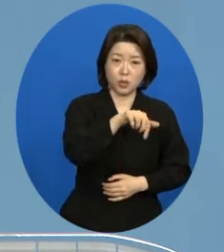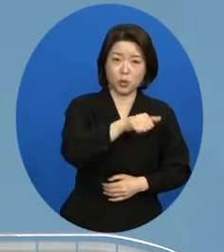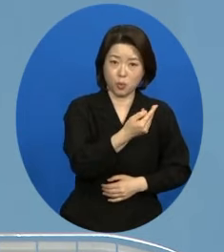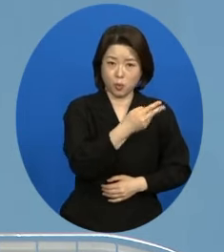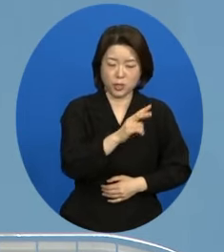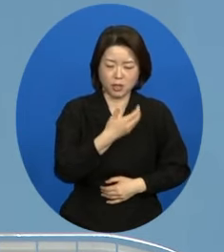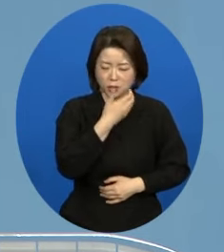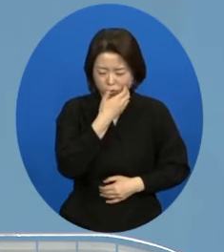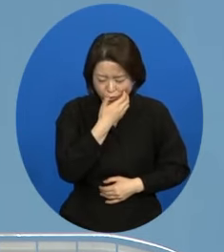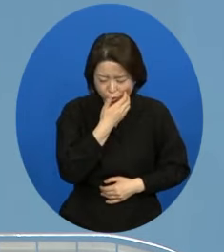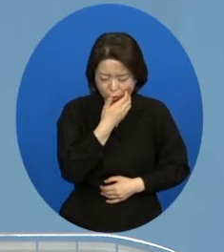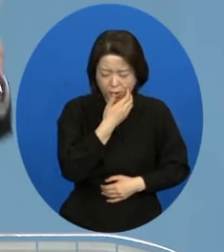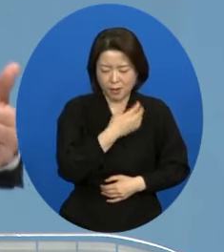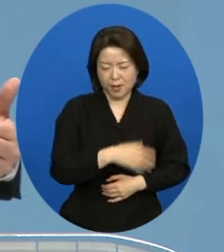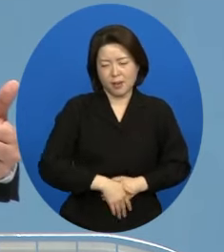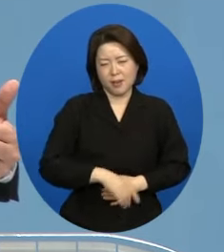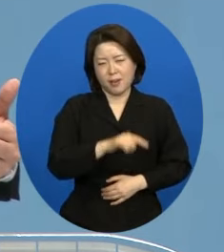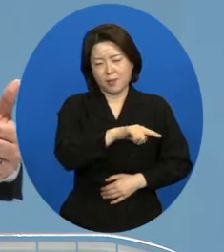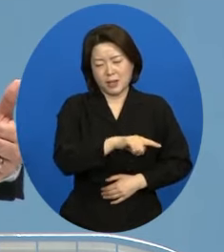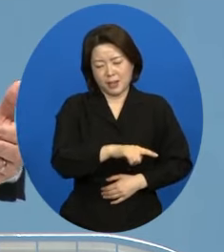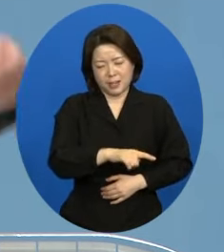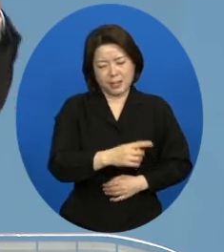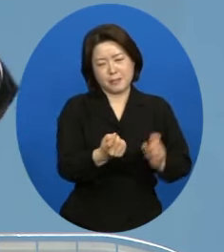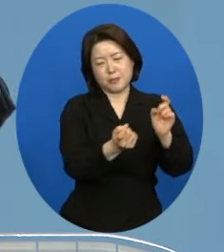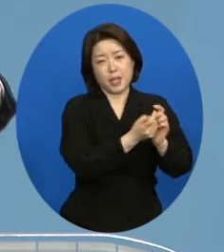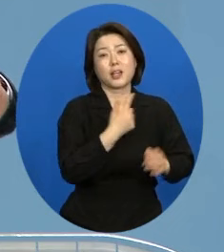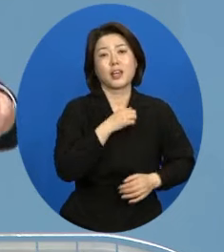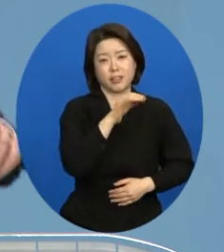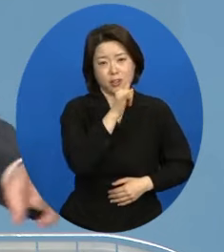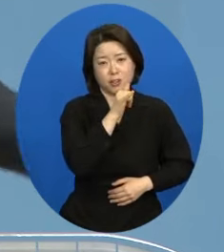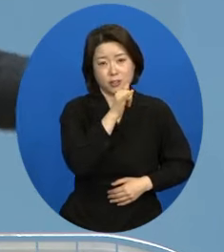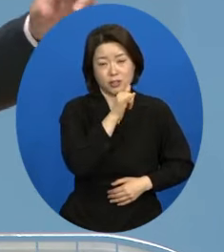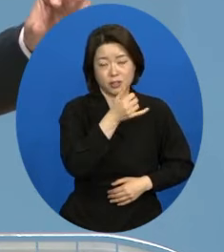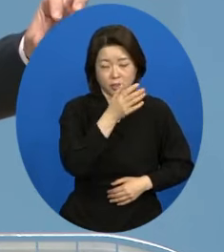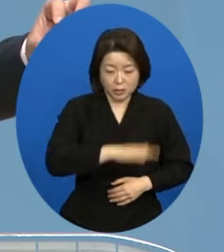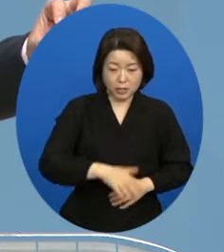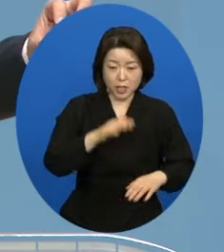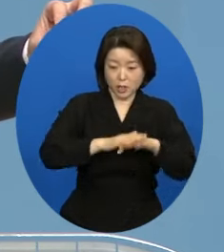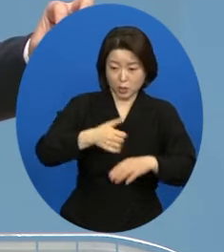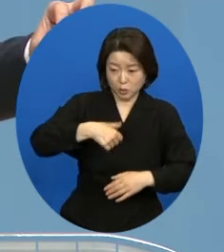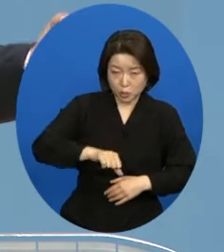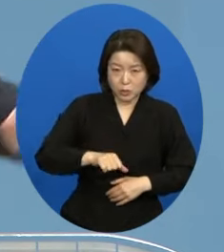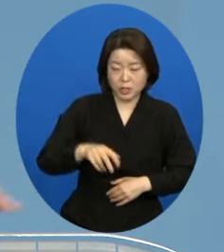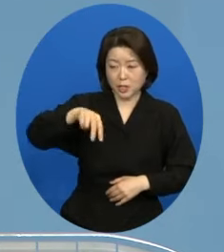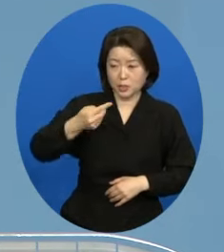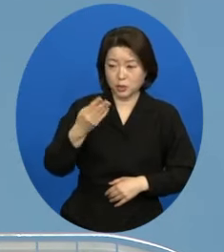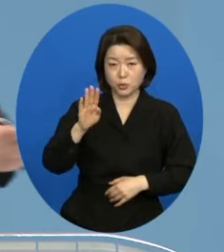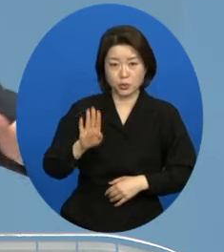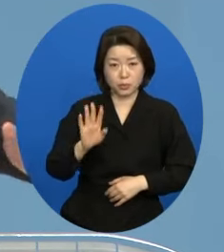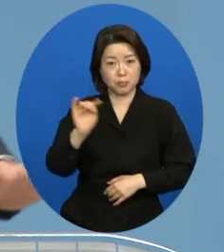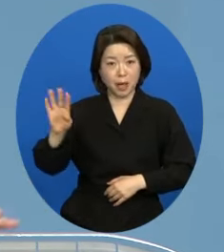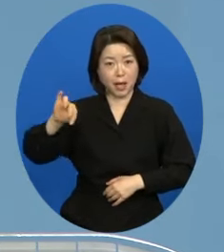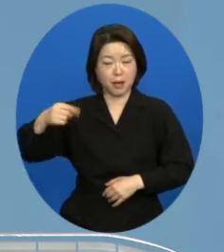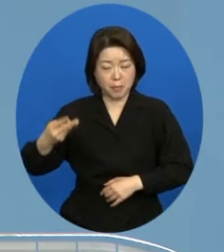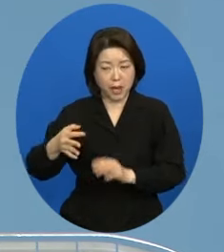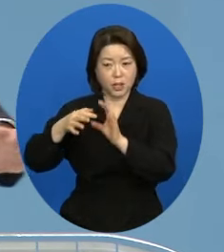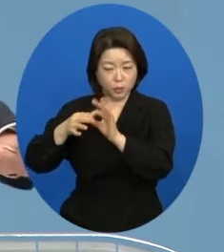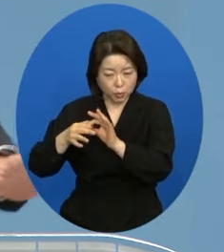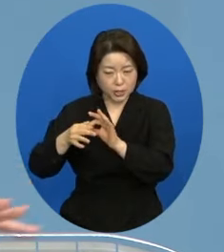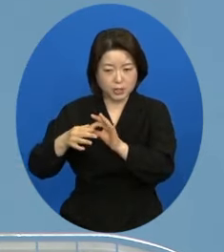사람이었습니다 그러나 그의 손자 수를 하나님은 일으키셔서 그 과거에